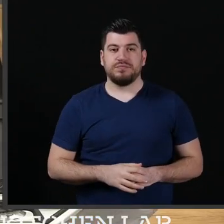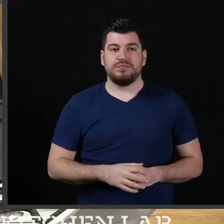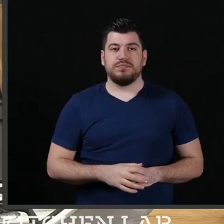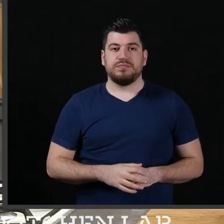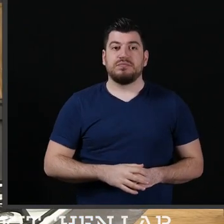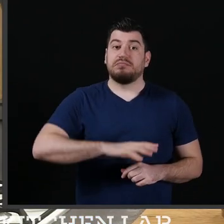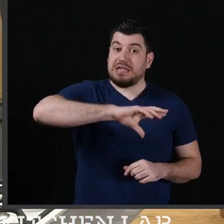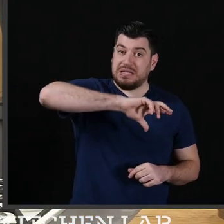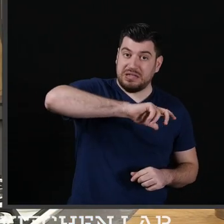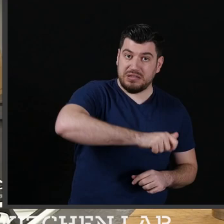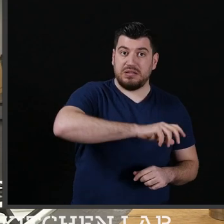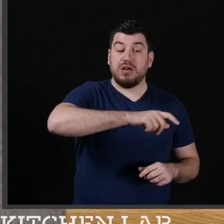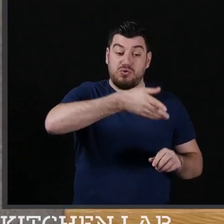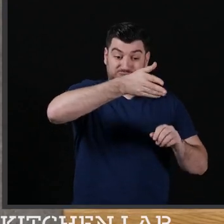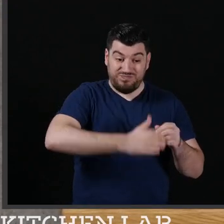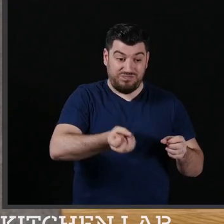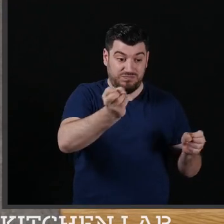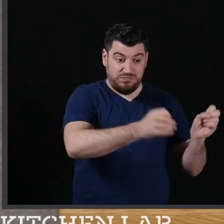και άλλο ένα